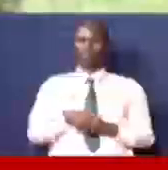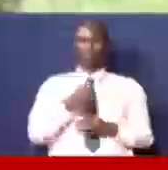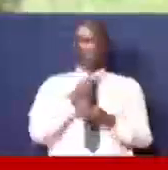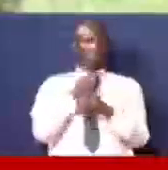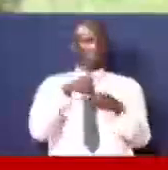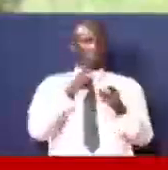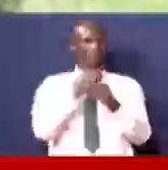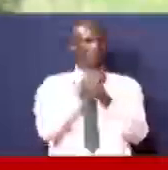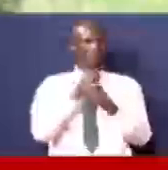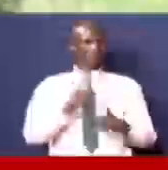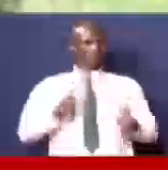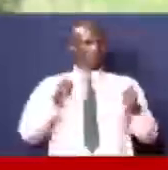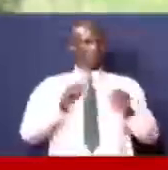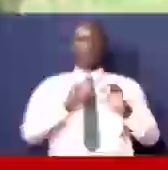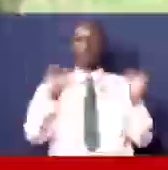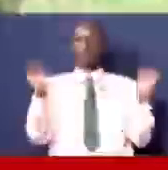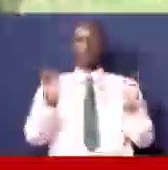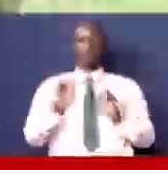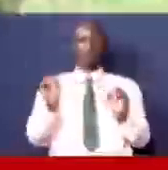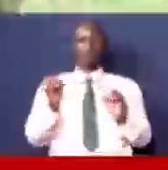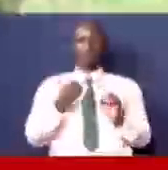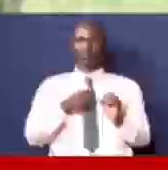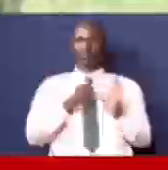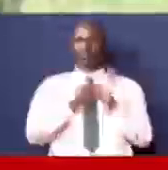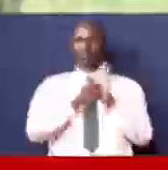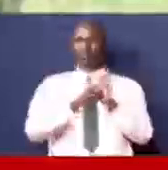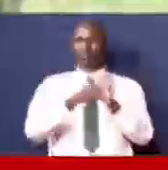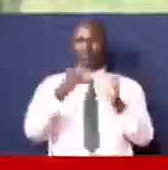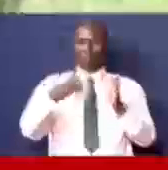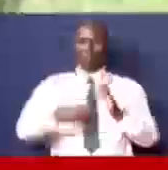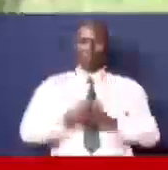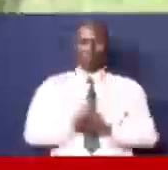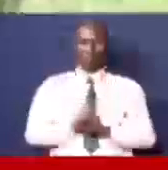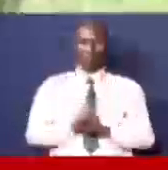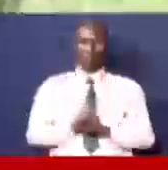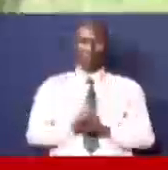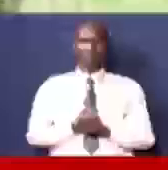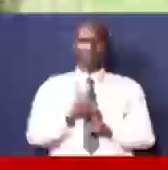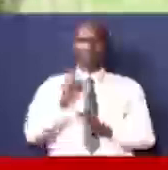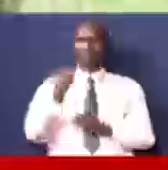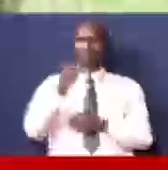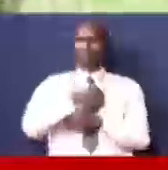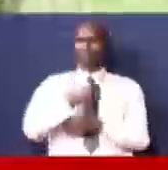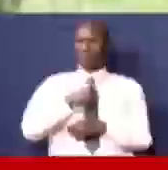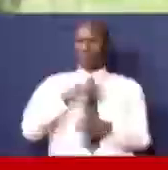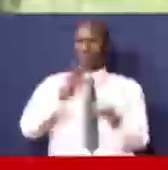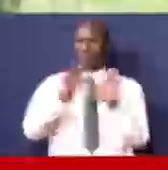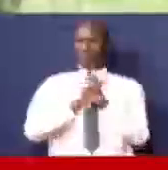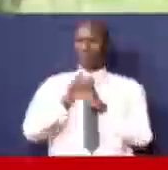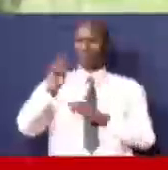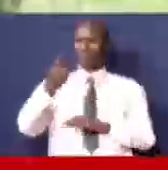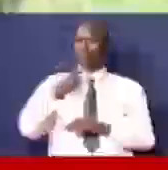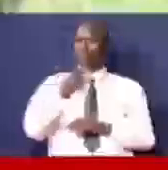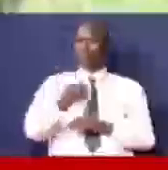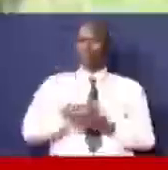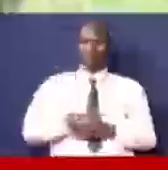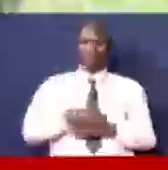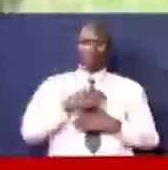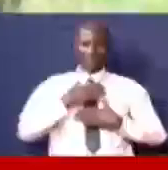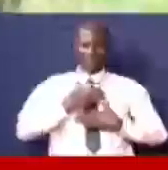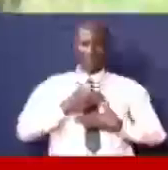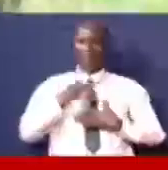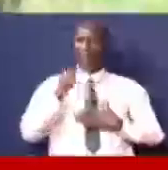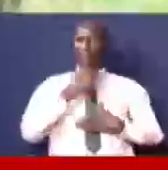tembe wandu alangi. Yes. Na ngini nganenga lakanyo. The nomwe na hindi ya vice president. Na mwea mwishmua